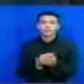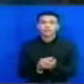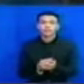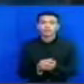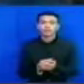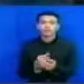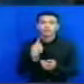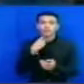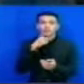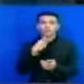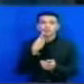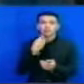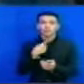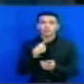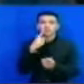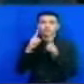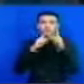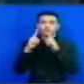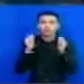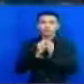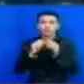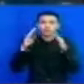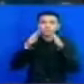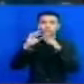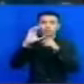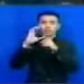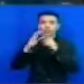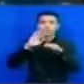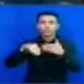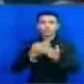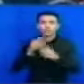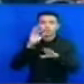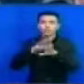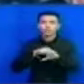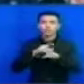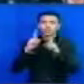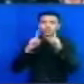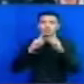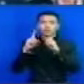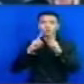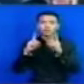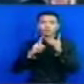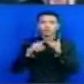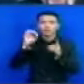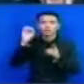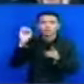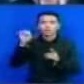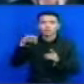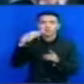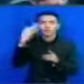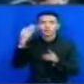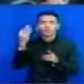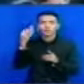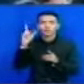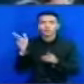Ore ba umalisa notu. Polu malu Kuatnya dia, ia 19, tanggal 20, ambil lori kata nak